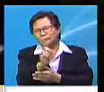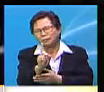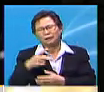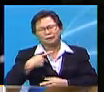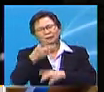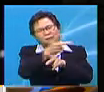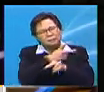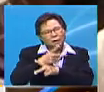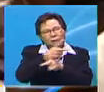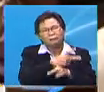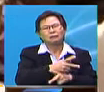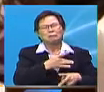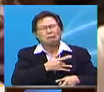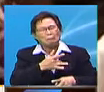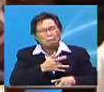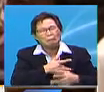jaga sensitiviti